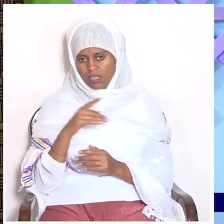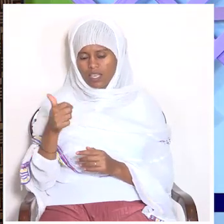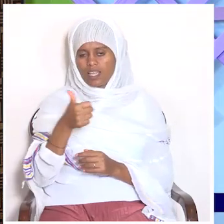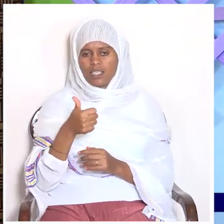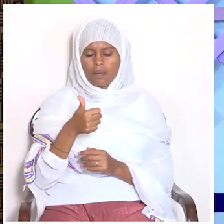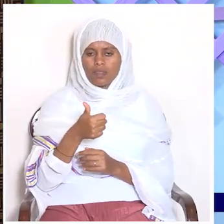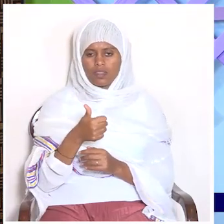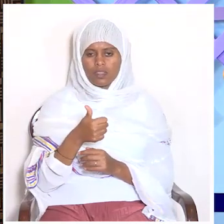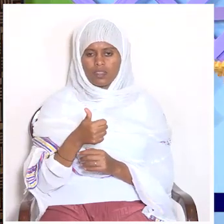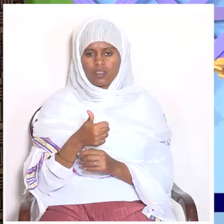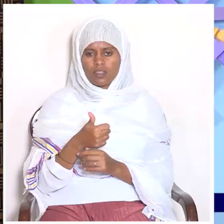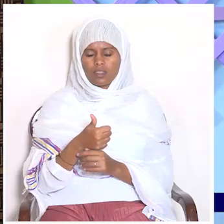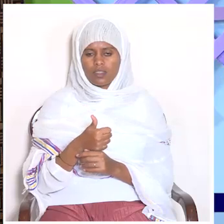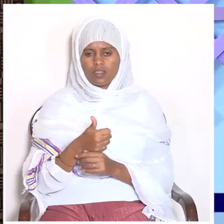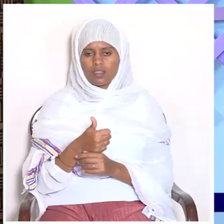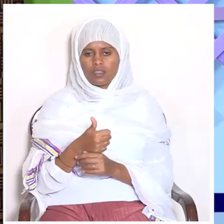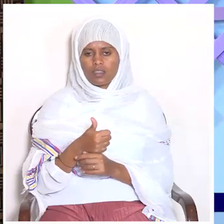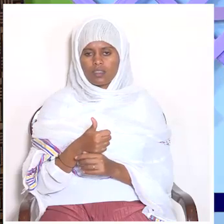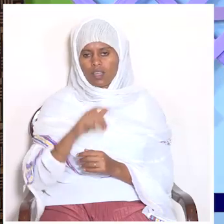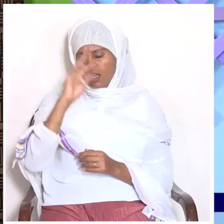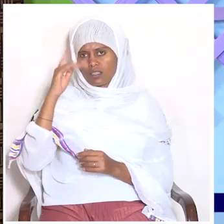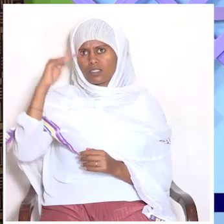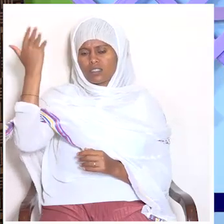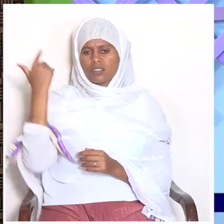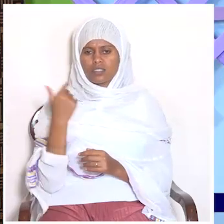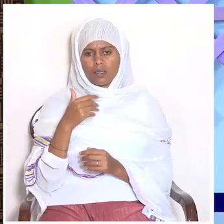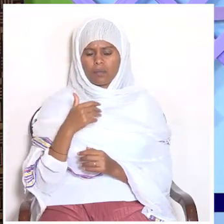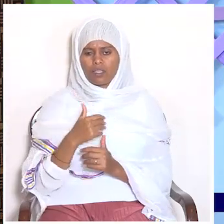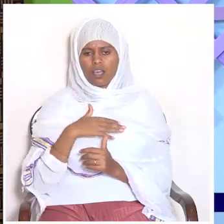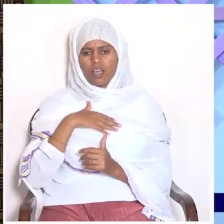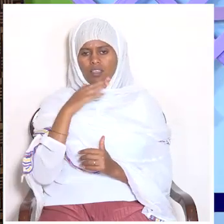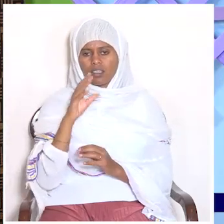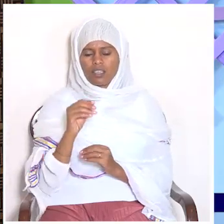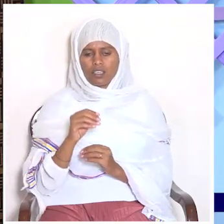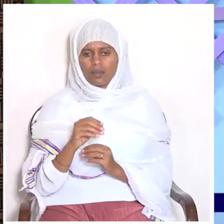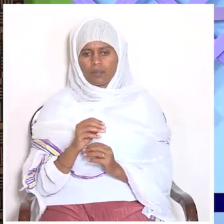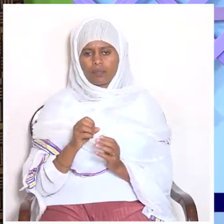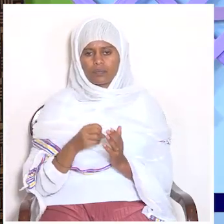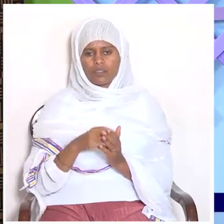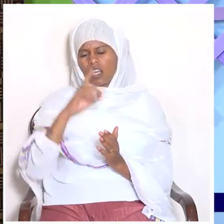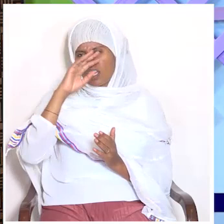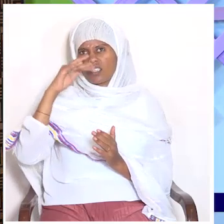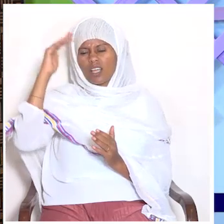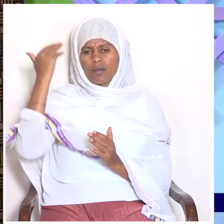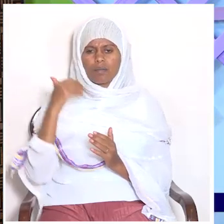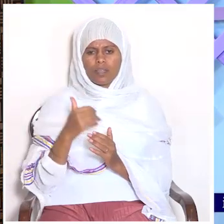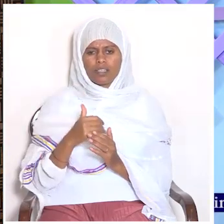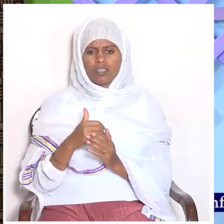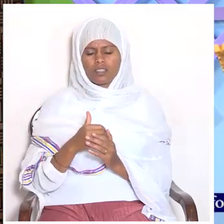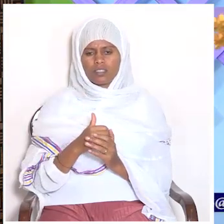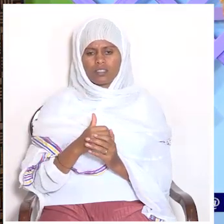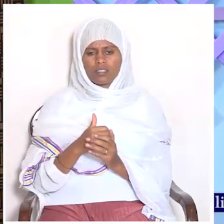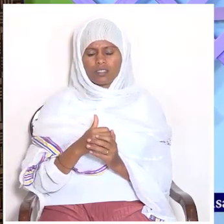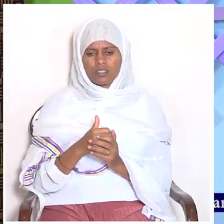تحام مستعامات إرسابيت دمما قال أرغيت سبيتي ويكا أرغيت عد إياس لذي إتا أرغيت أكوا